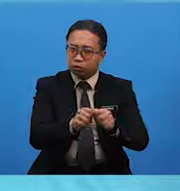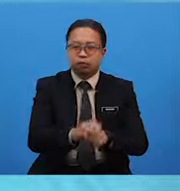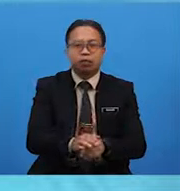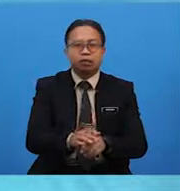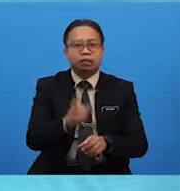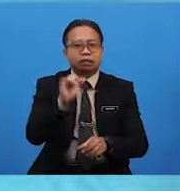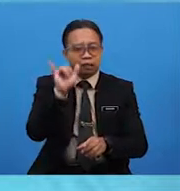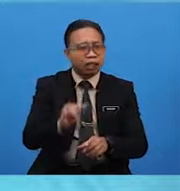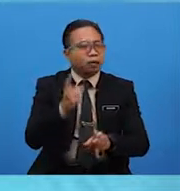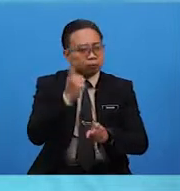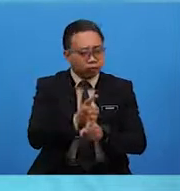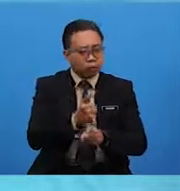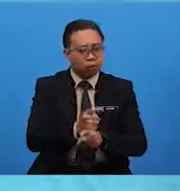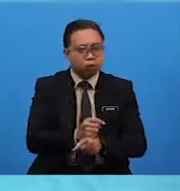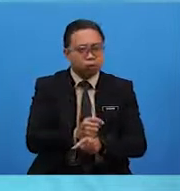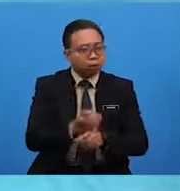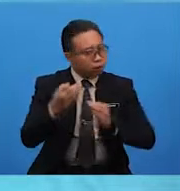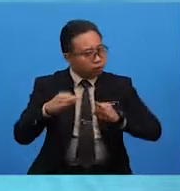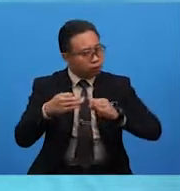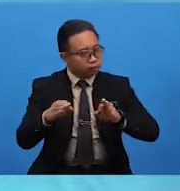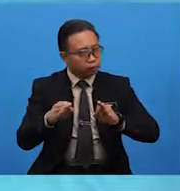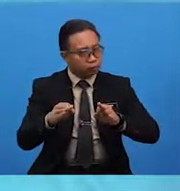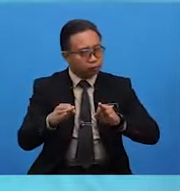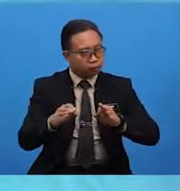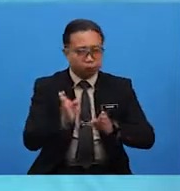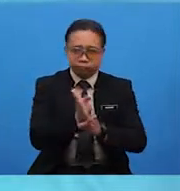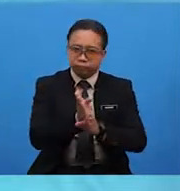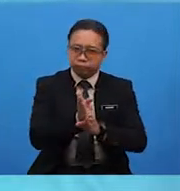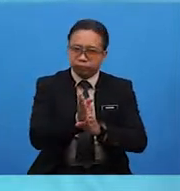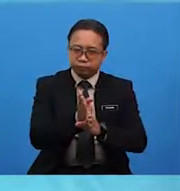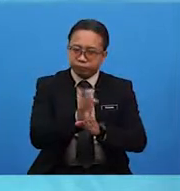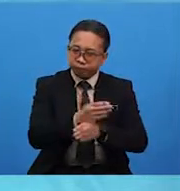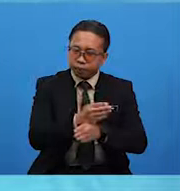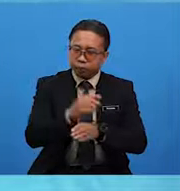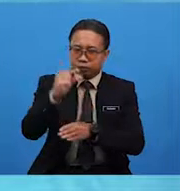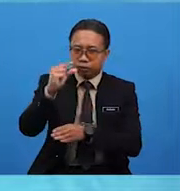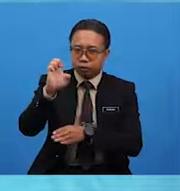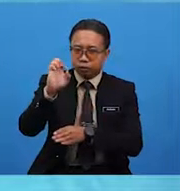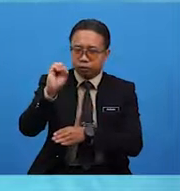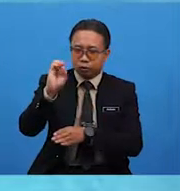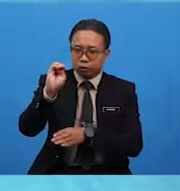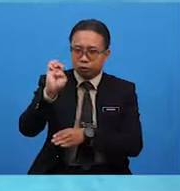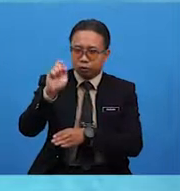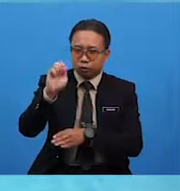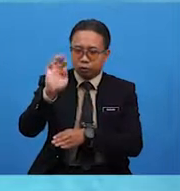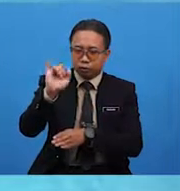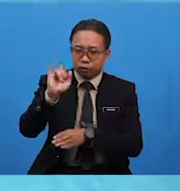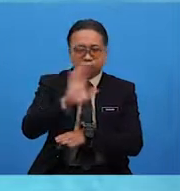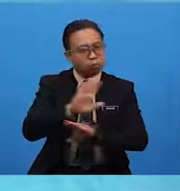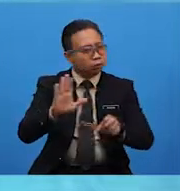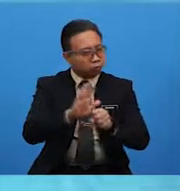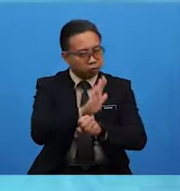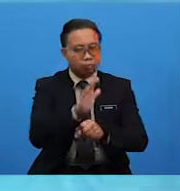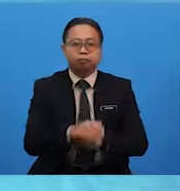banding yang betul dan secara bebas seakan-akan bentuk junichi walaupun tidak sepenuhnya